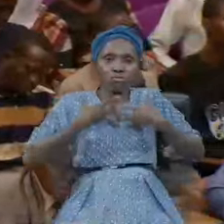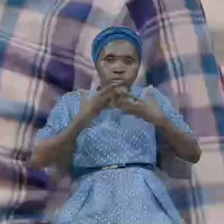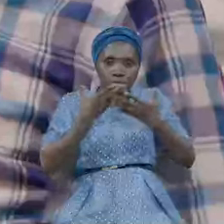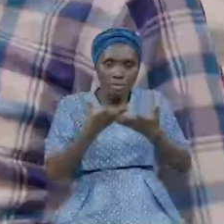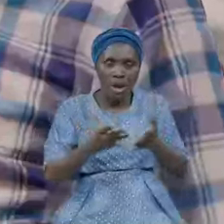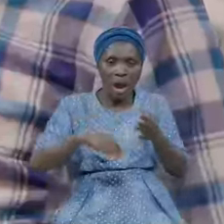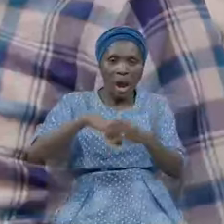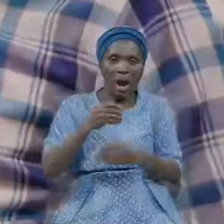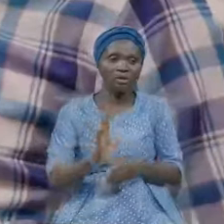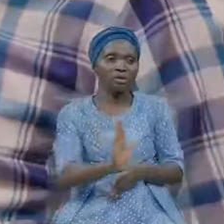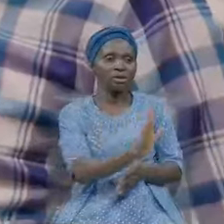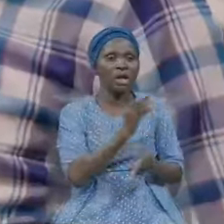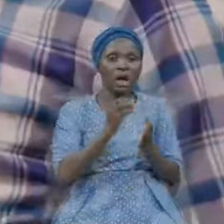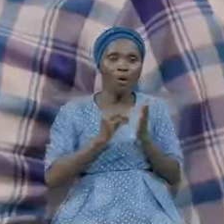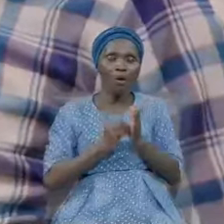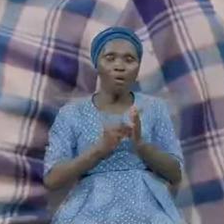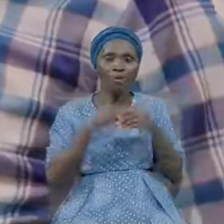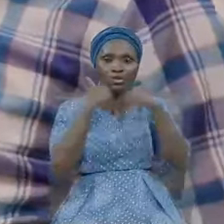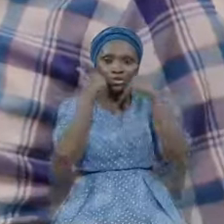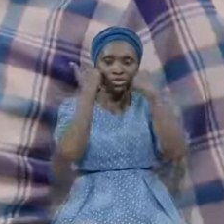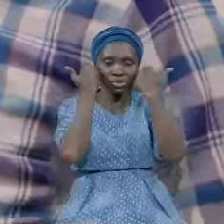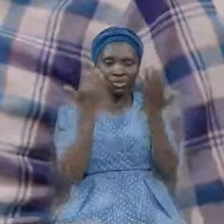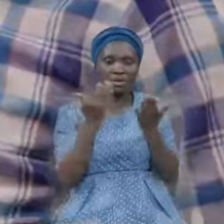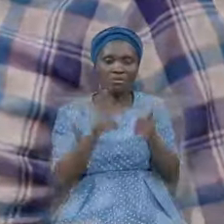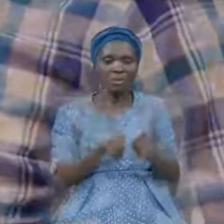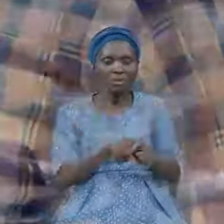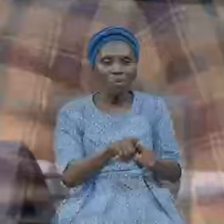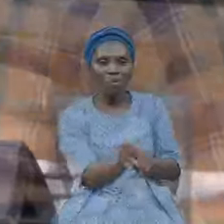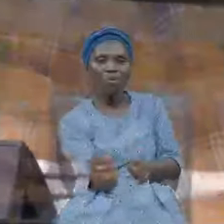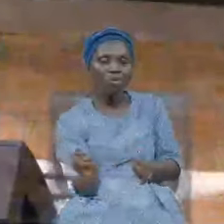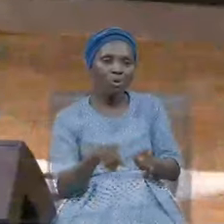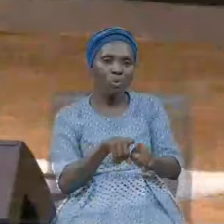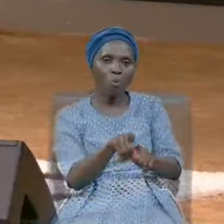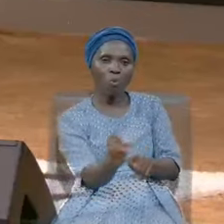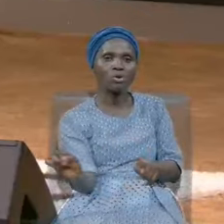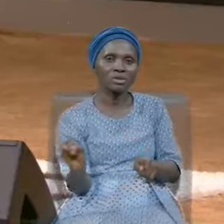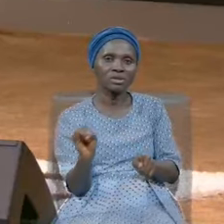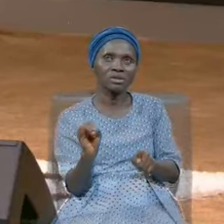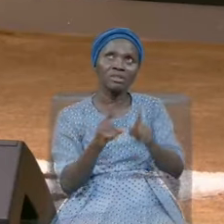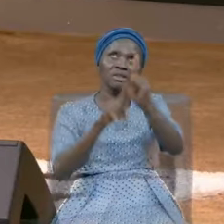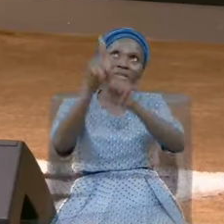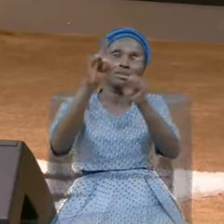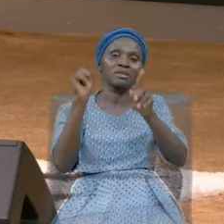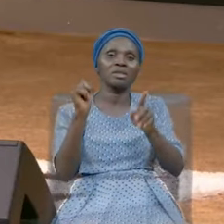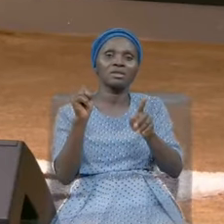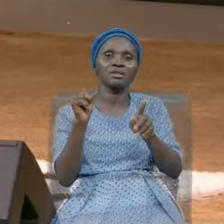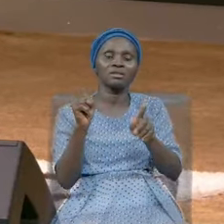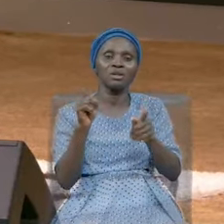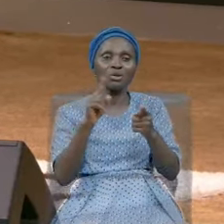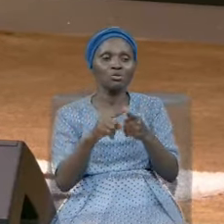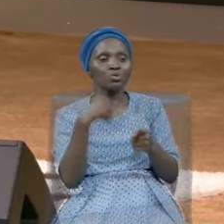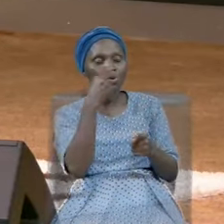leur impureté, des êtres errants, auxquels l'obscurité des ténèbres